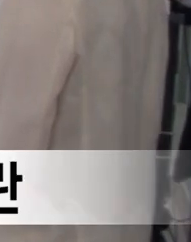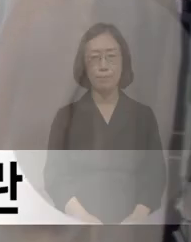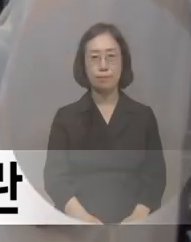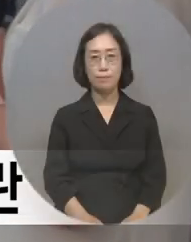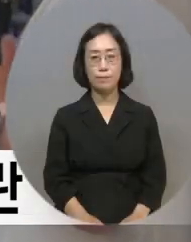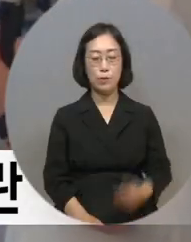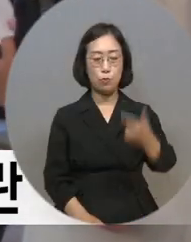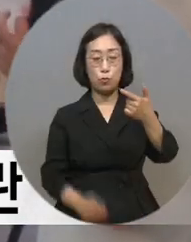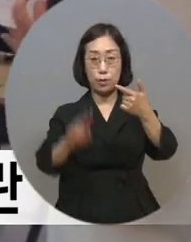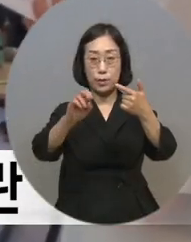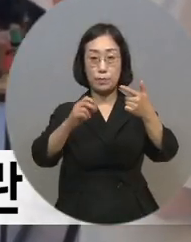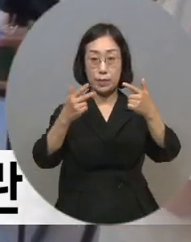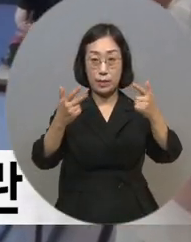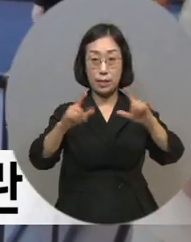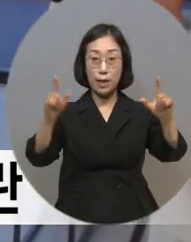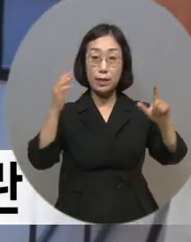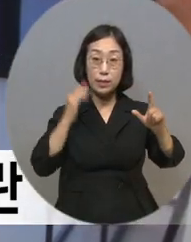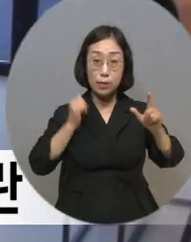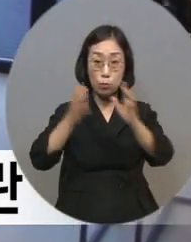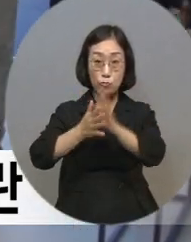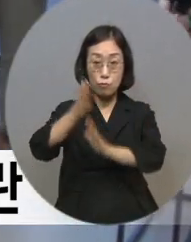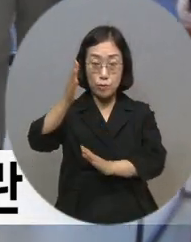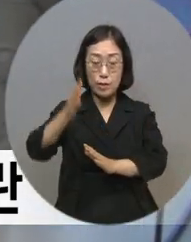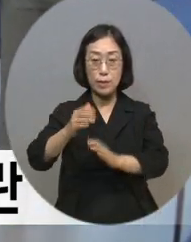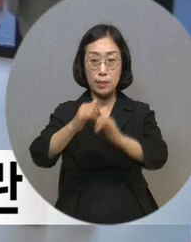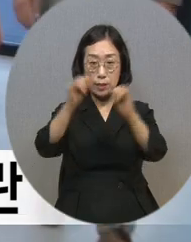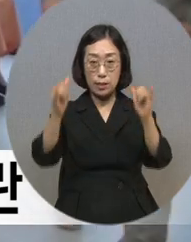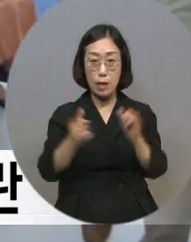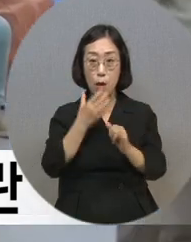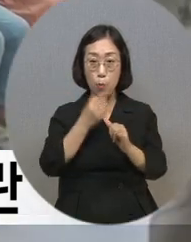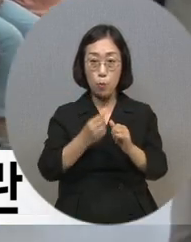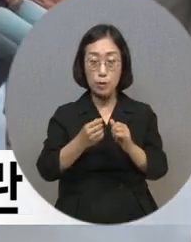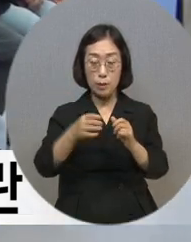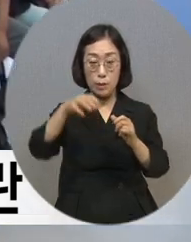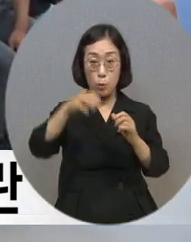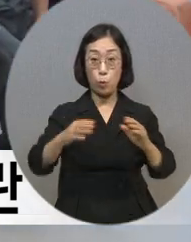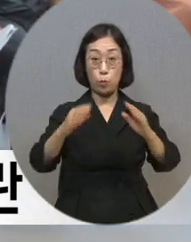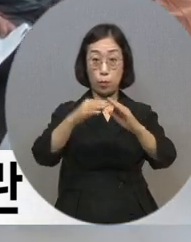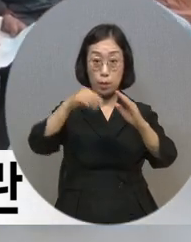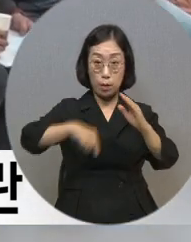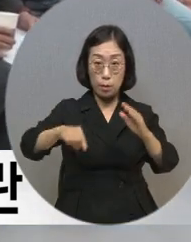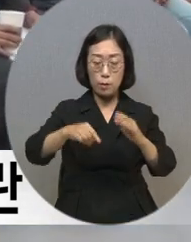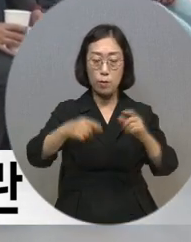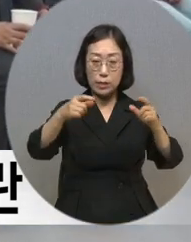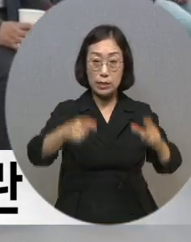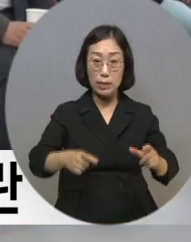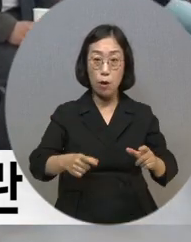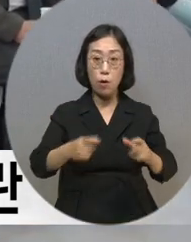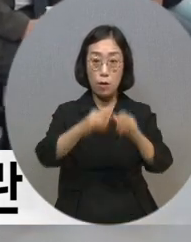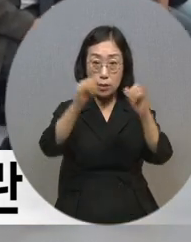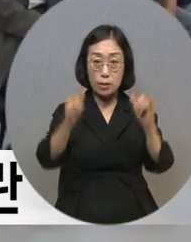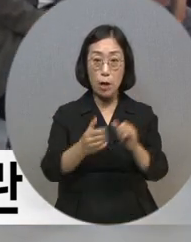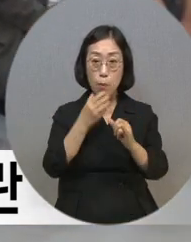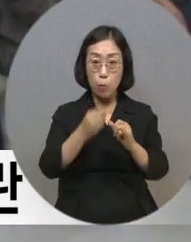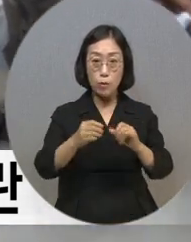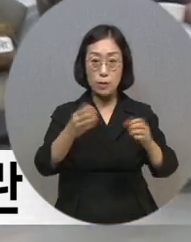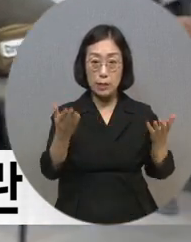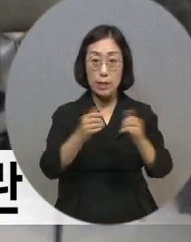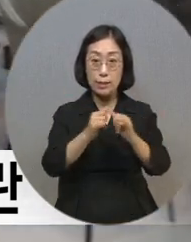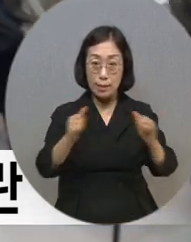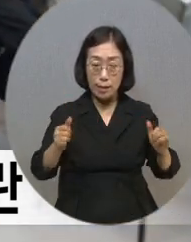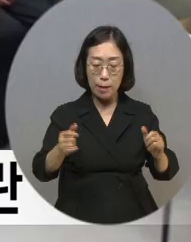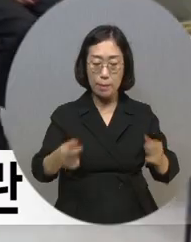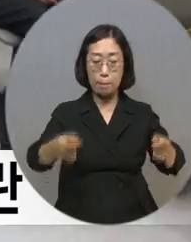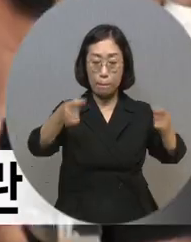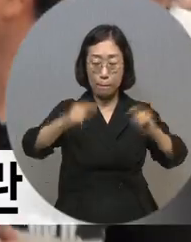지난 27일 의정부시 사회복지회관에서는 지역 사회복지 관계자, 사회복지사 100여 명이